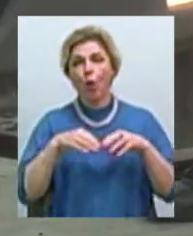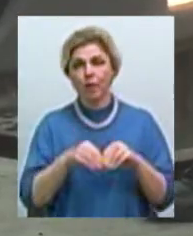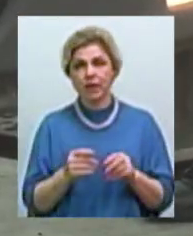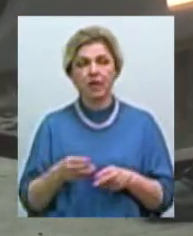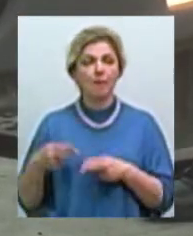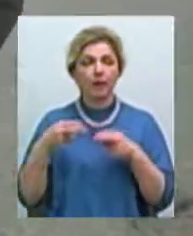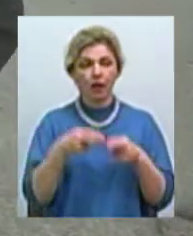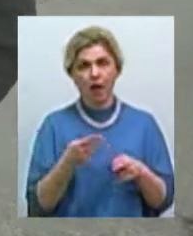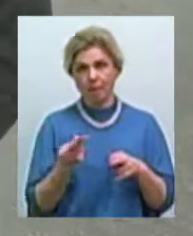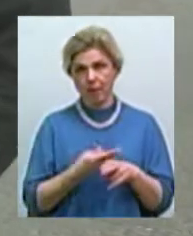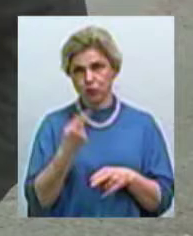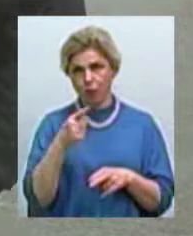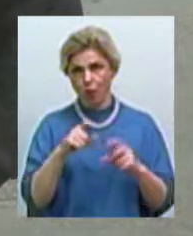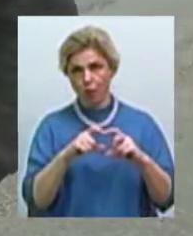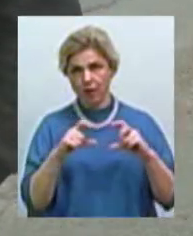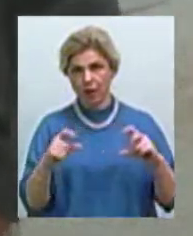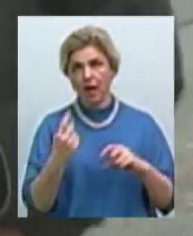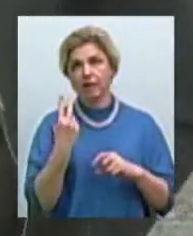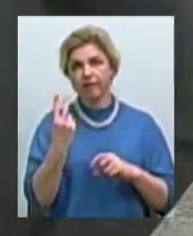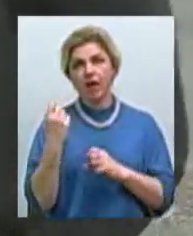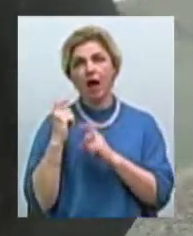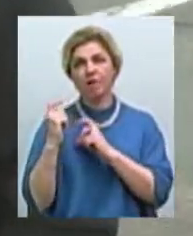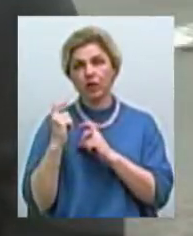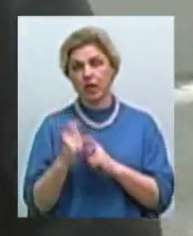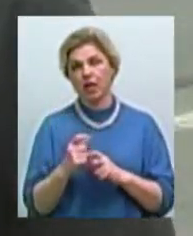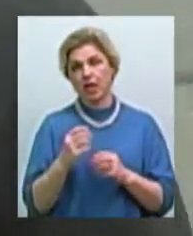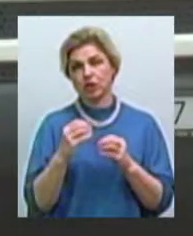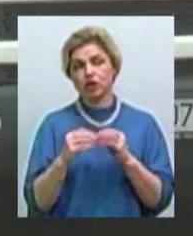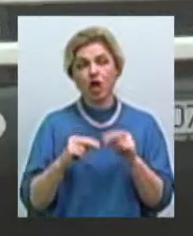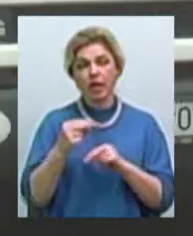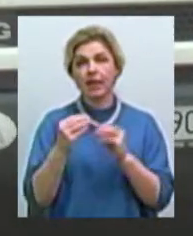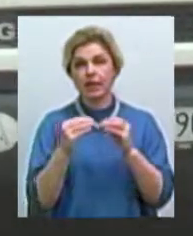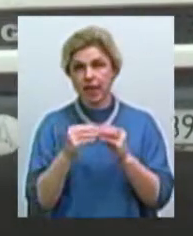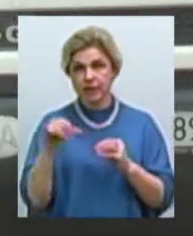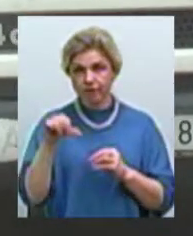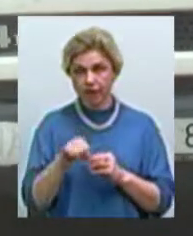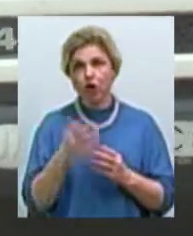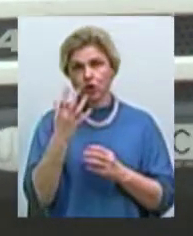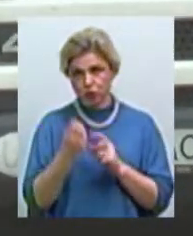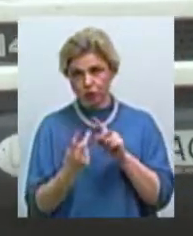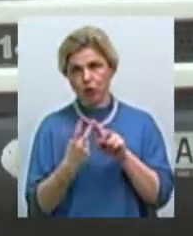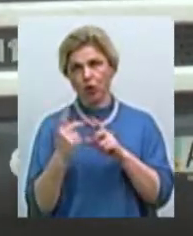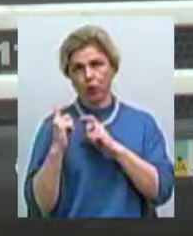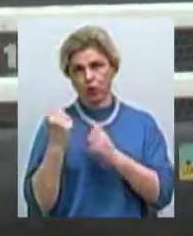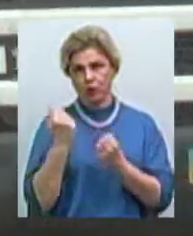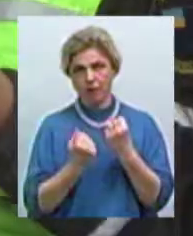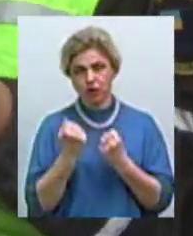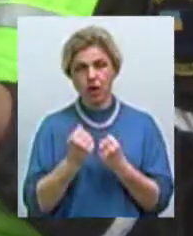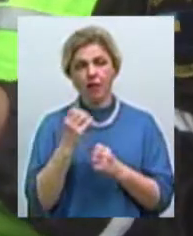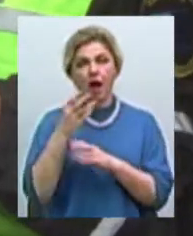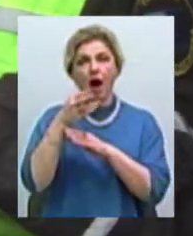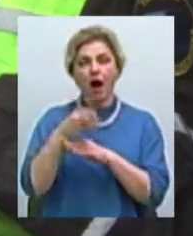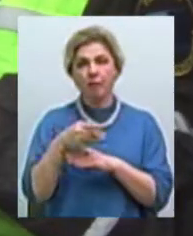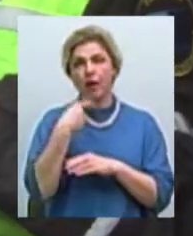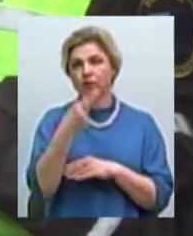без номерних знаків. Дві вантажівки з інтервалом в 10 хвилин. На камеру не говорять, поліцейським пояснили. В одного